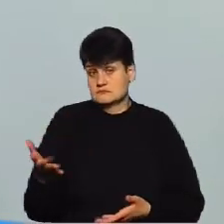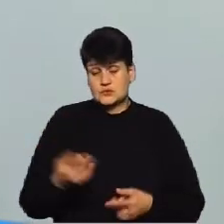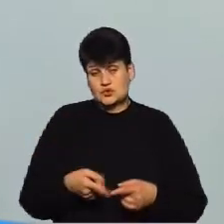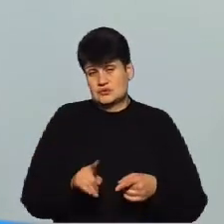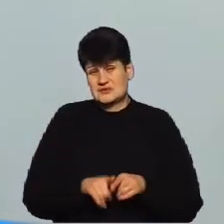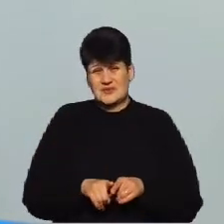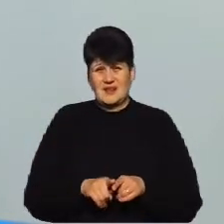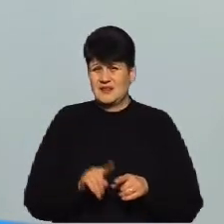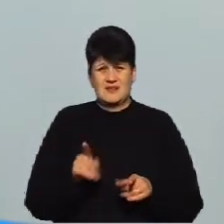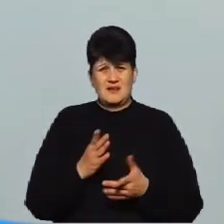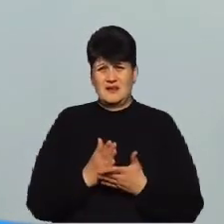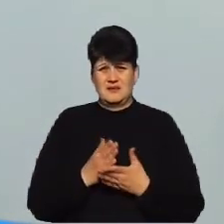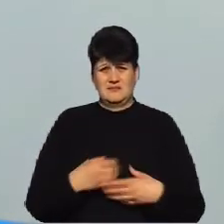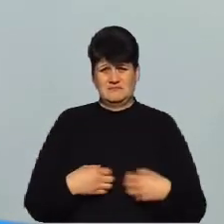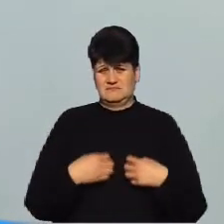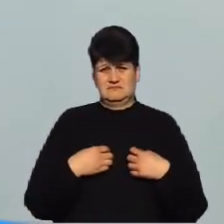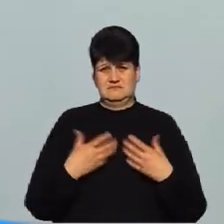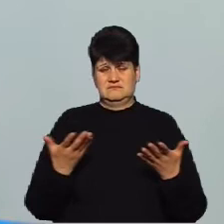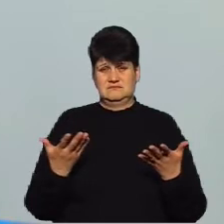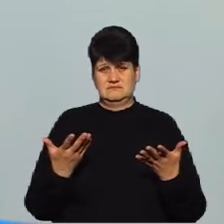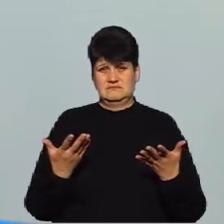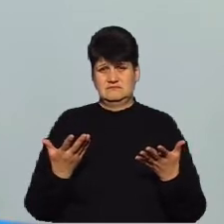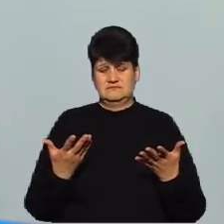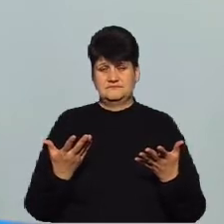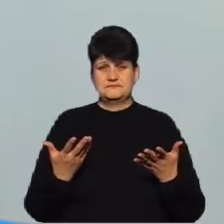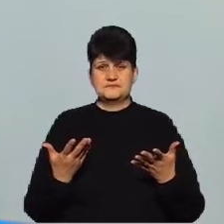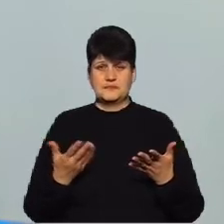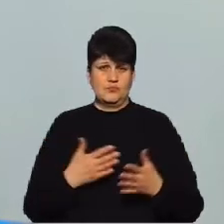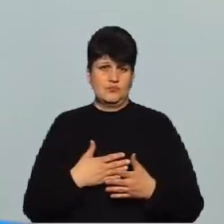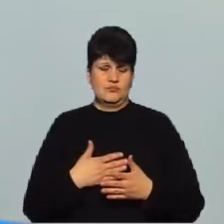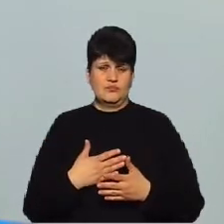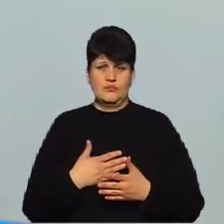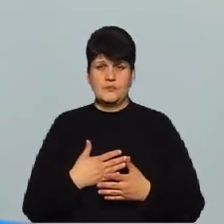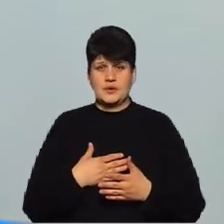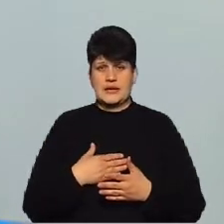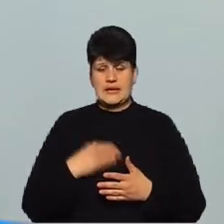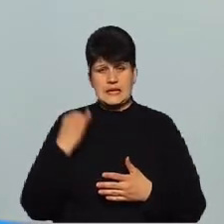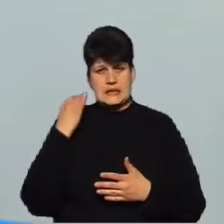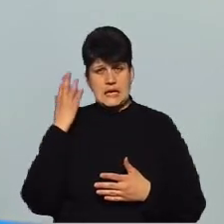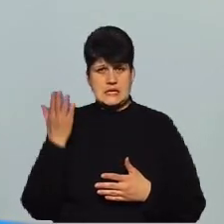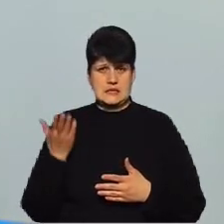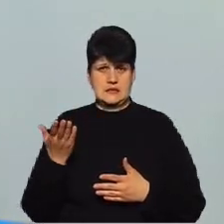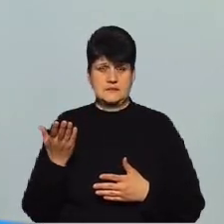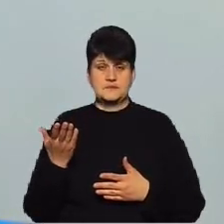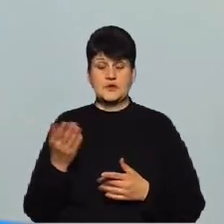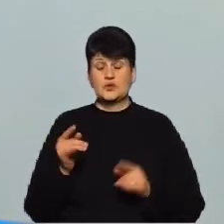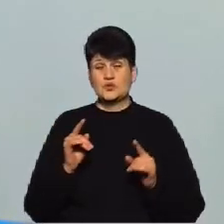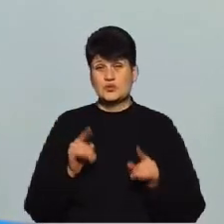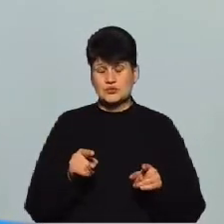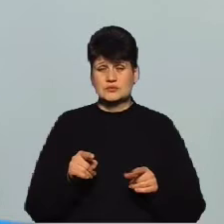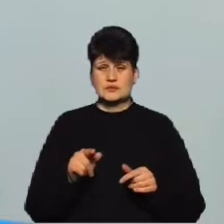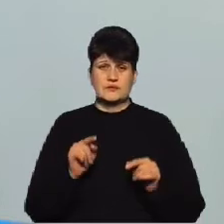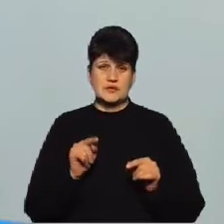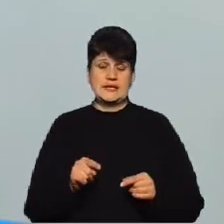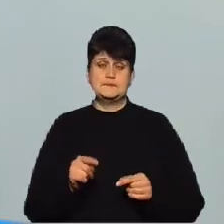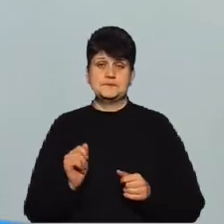таким крахом світоглядних моїх чи ідейних аспектів. Тому вони, ну, скажімо